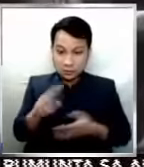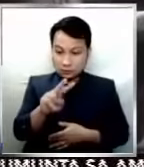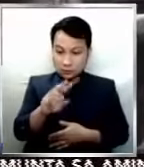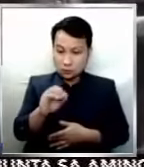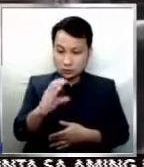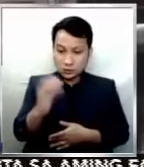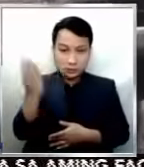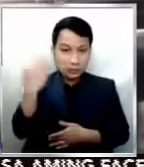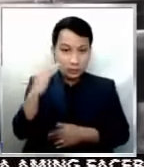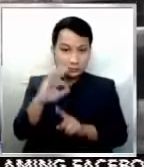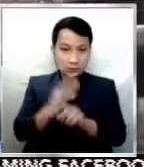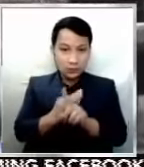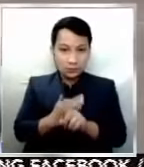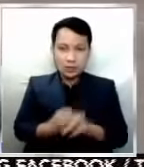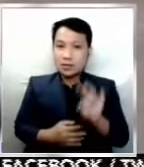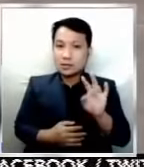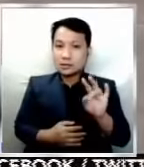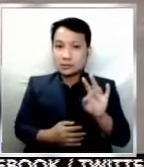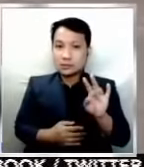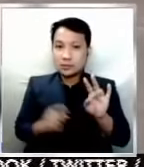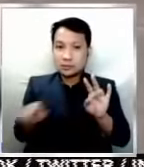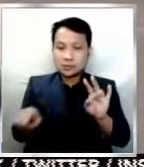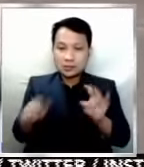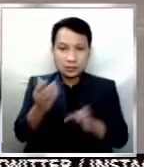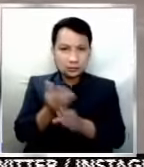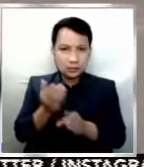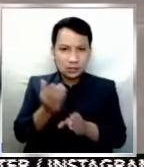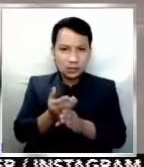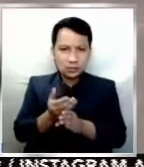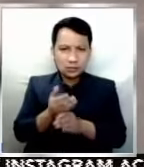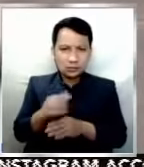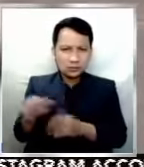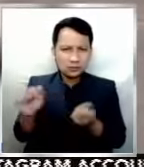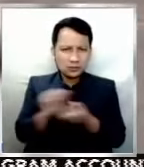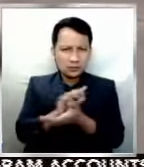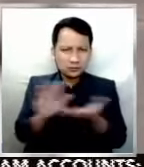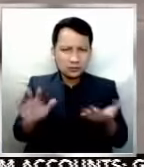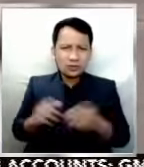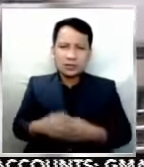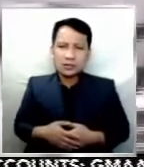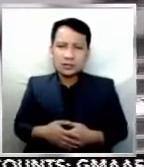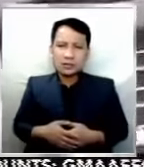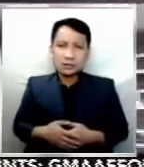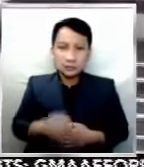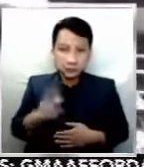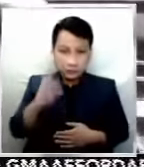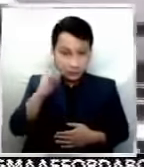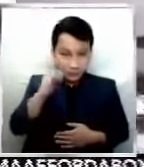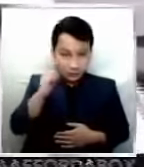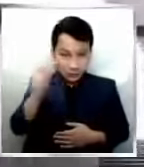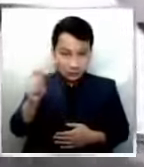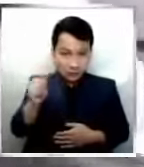saan 17 high-end na sasakyan ang kanila ding sinira. Rafi Tima, nakatutok, 24 Oras.